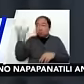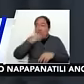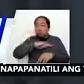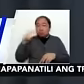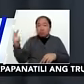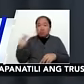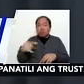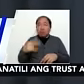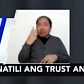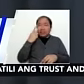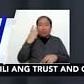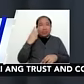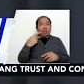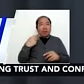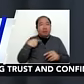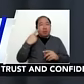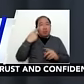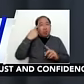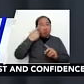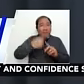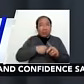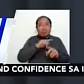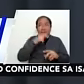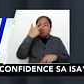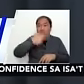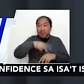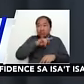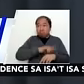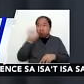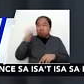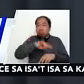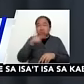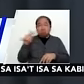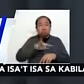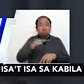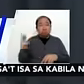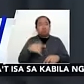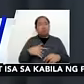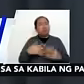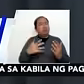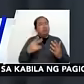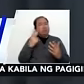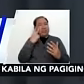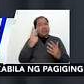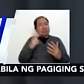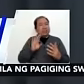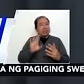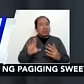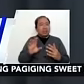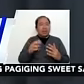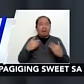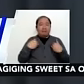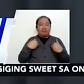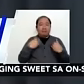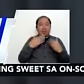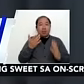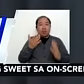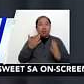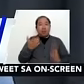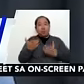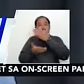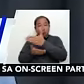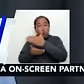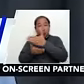yung negosyo niya dito hindi Kumikita pero ah bumabyahe siya doon ah Dahil nagnenegosyo o may ibang